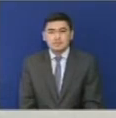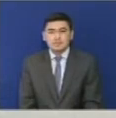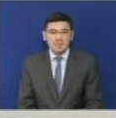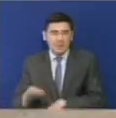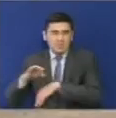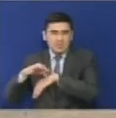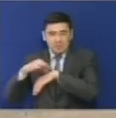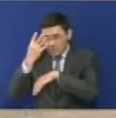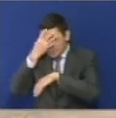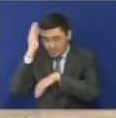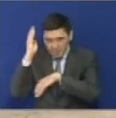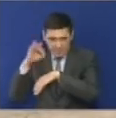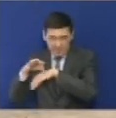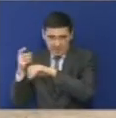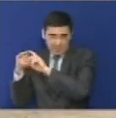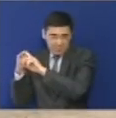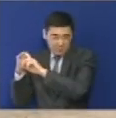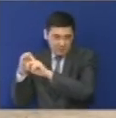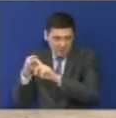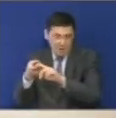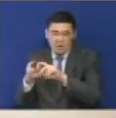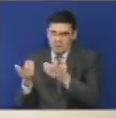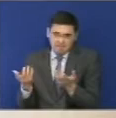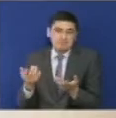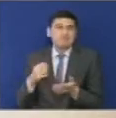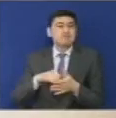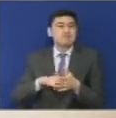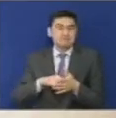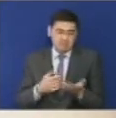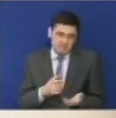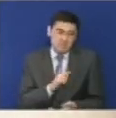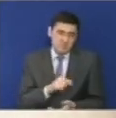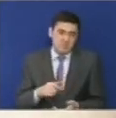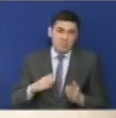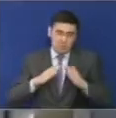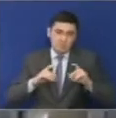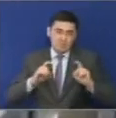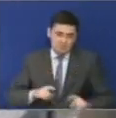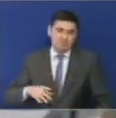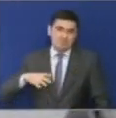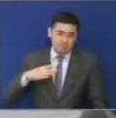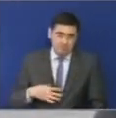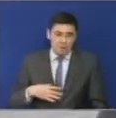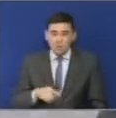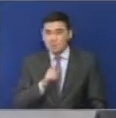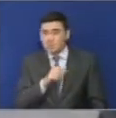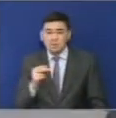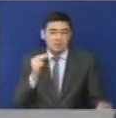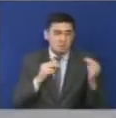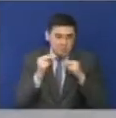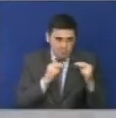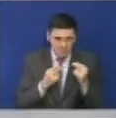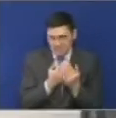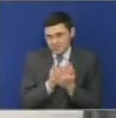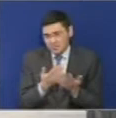Коронавирус пандемиясының таралуына байланысты адамдарға үйде болуға кеңес беріледі. Салдарынан олар құрамында май, қант және тұзы көп